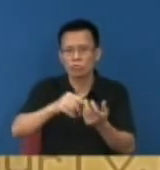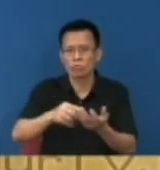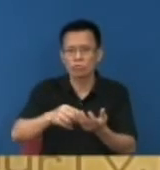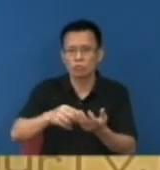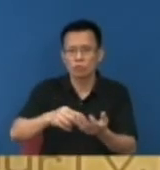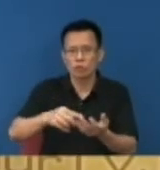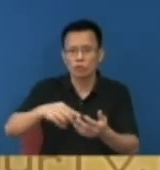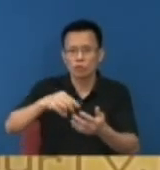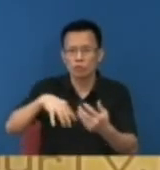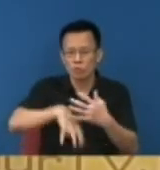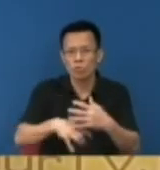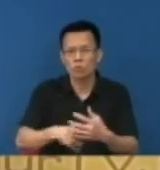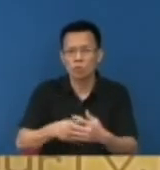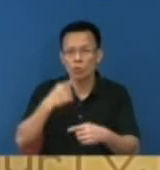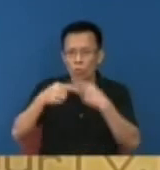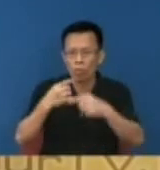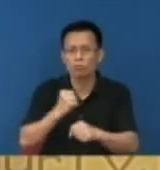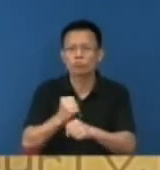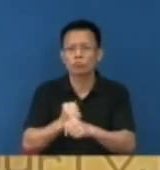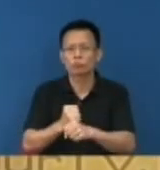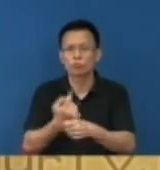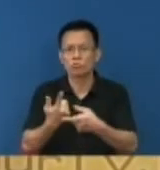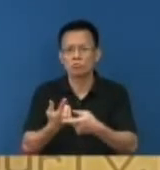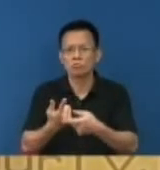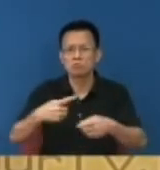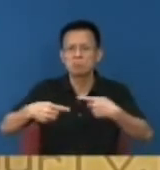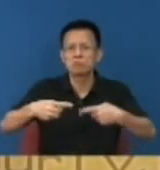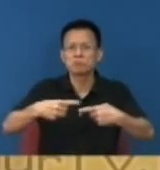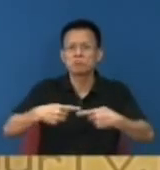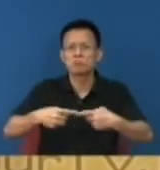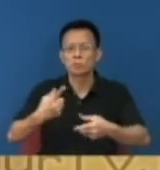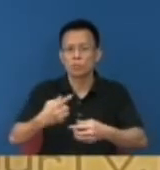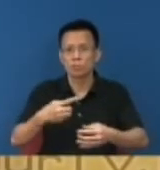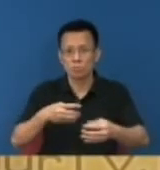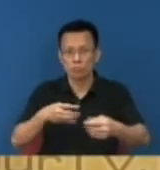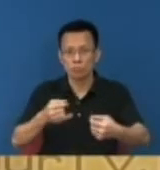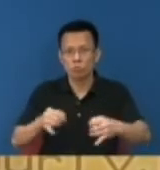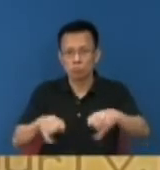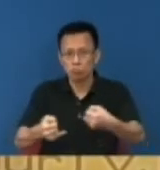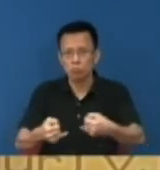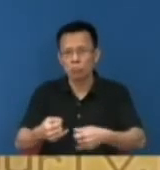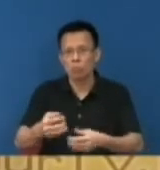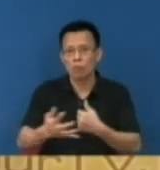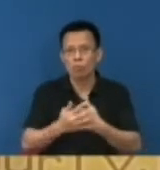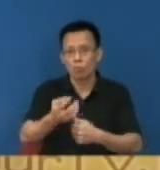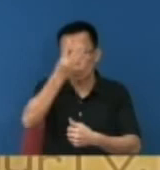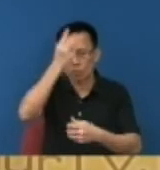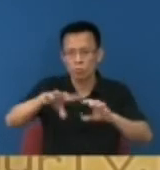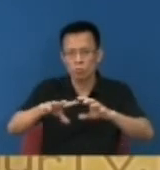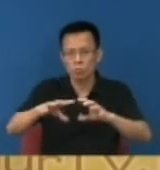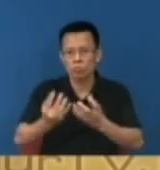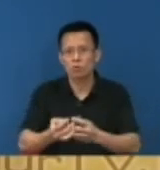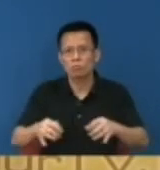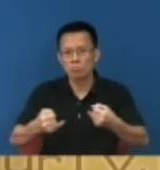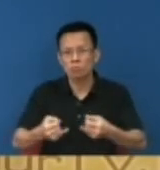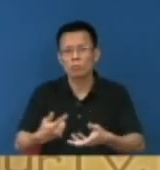有呢、這、一個，你話要對抗呢個保皇黨，冇錯，你現有嘅區議員有機會